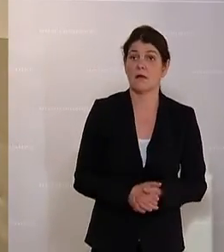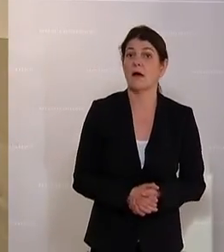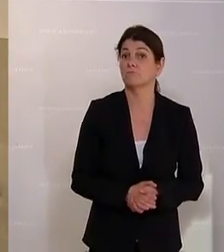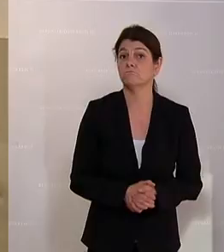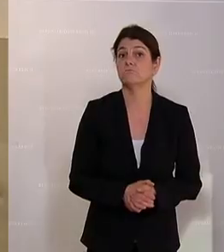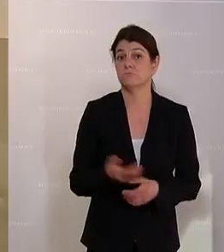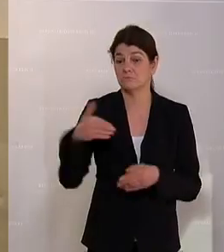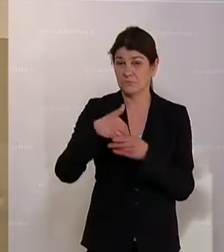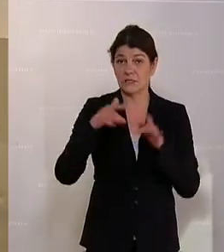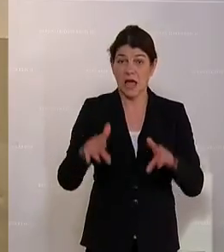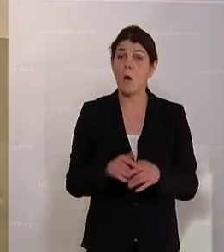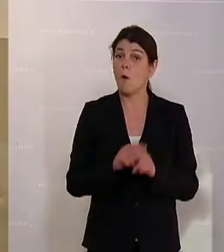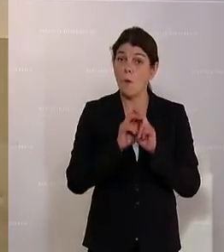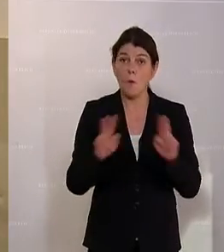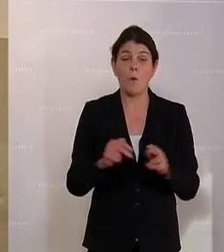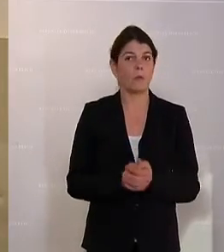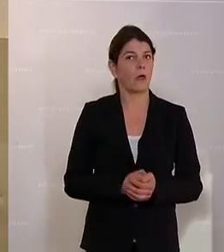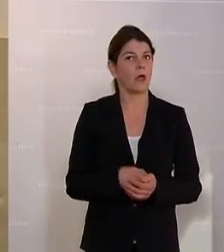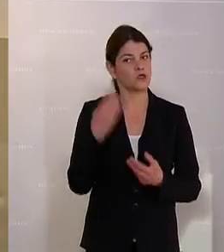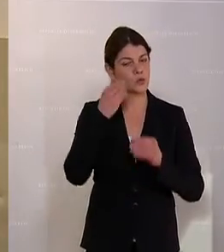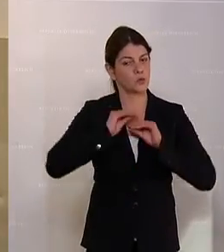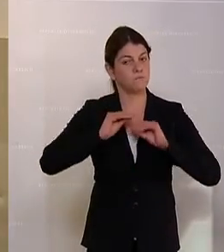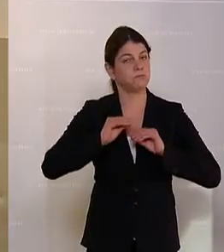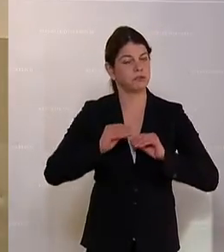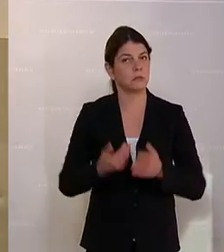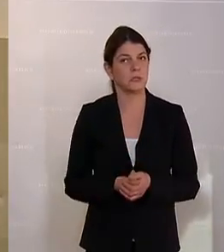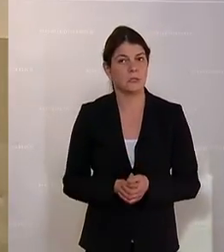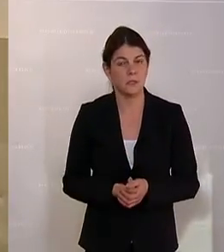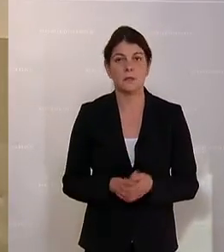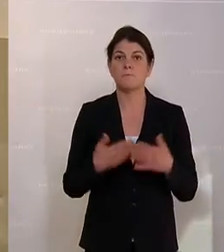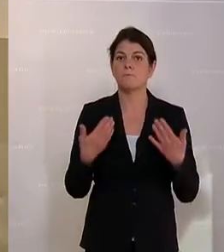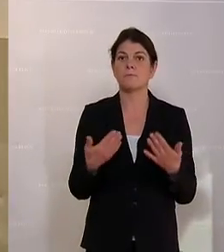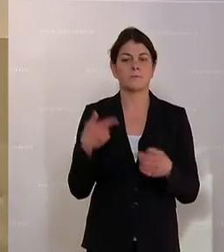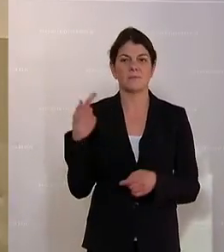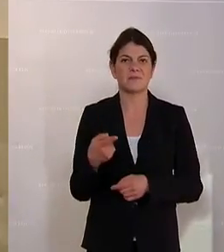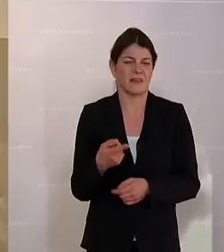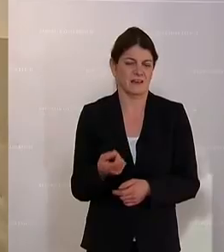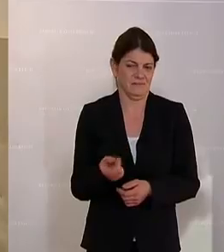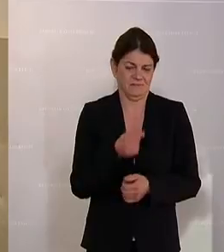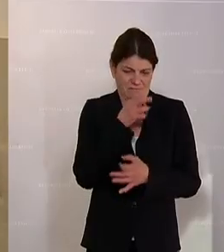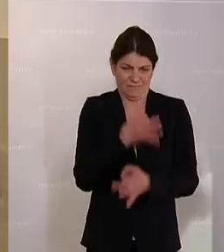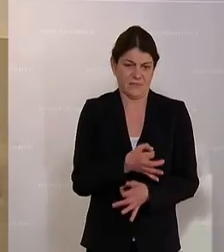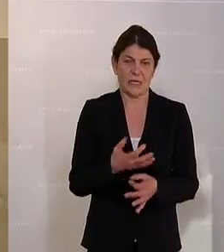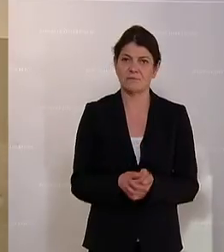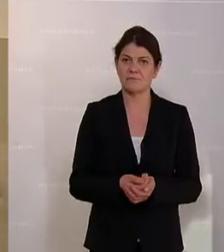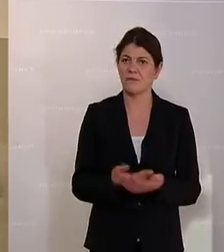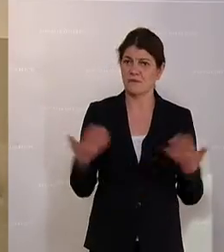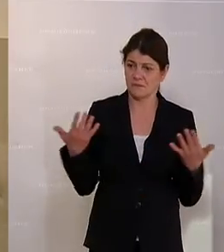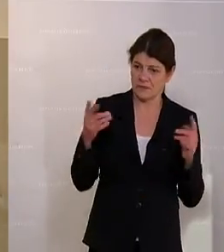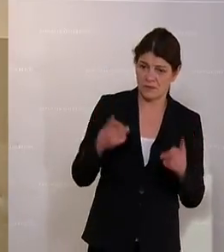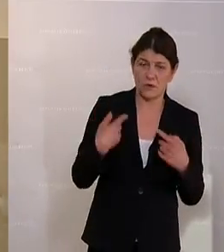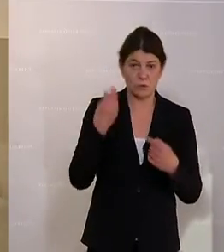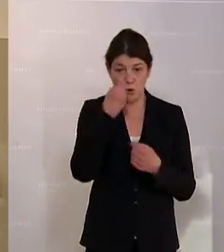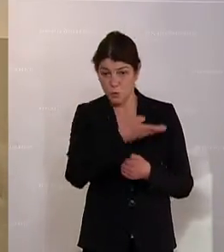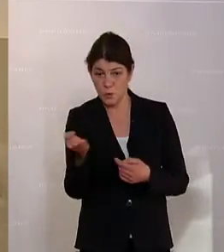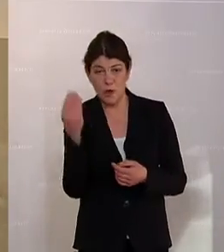dauert, ohne gleichsam schulische Inhalte zu vermitteln, ist unrealistisch. Womit soll ich denn die Schüler